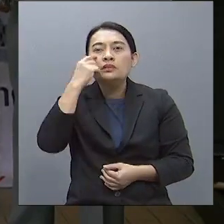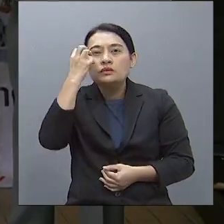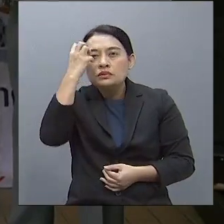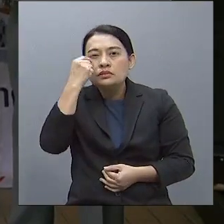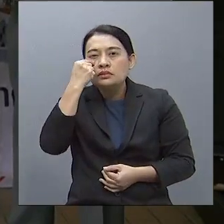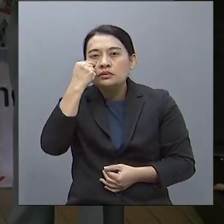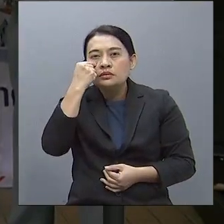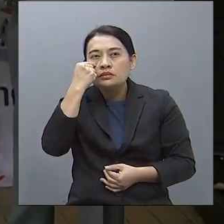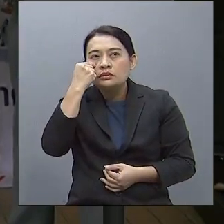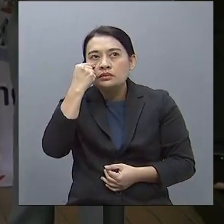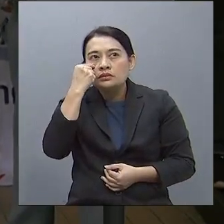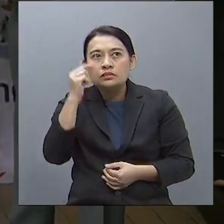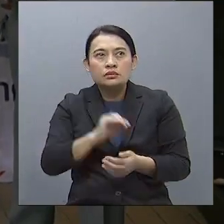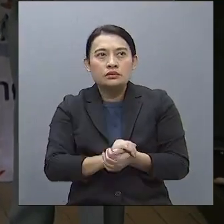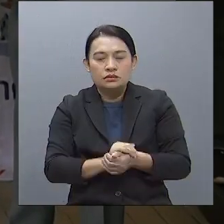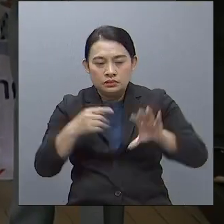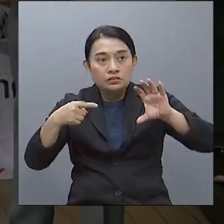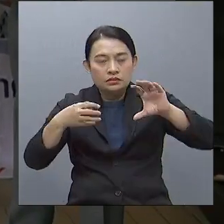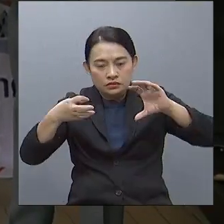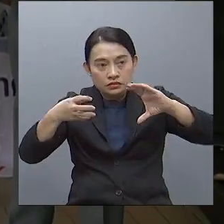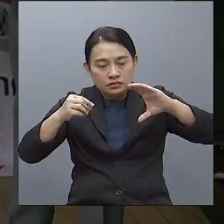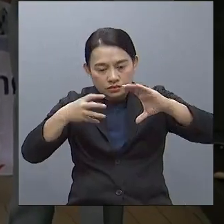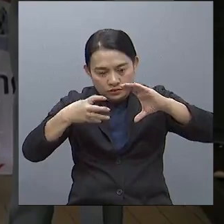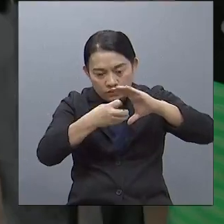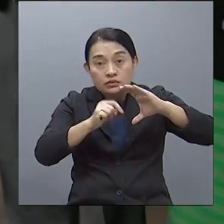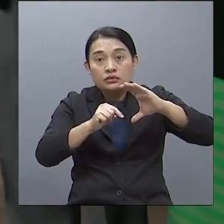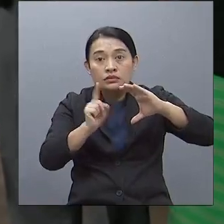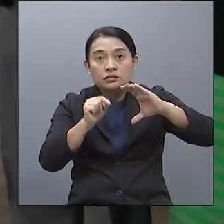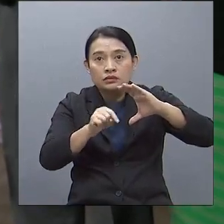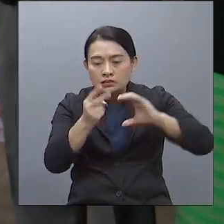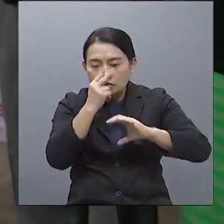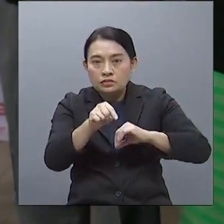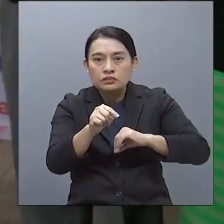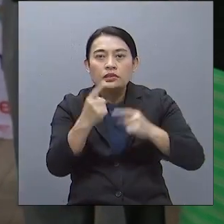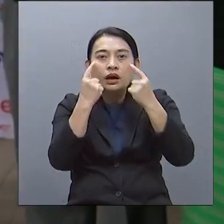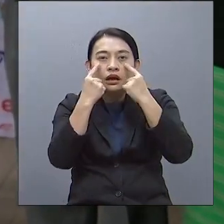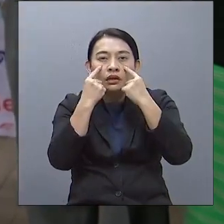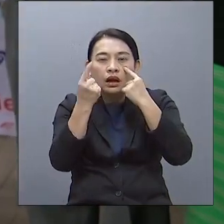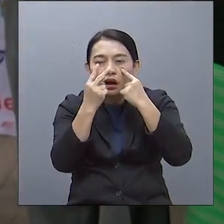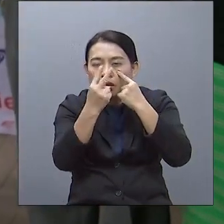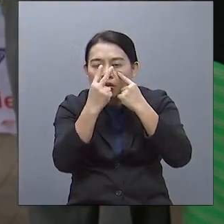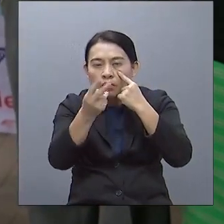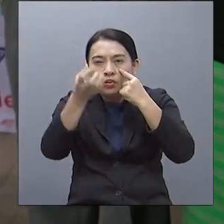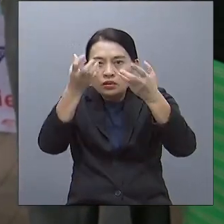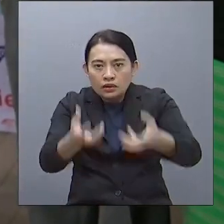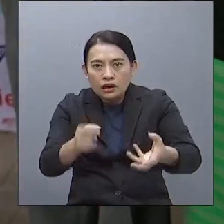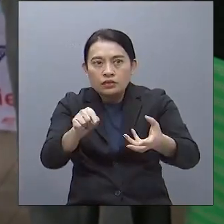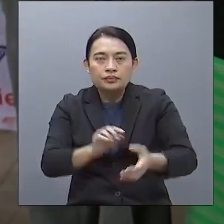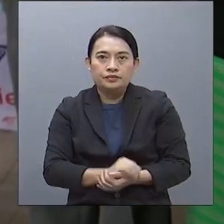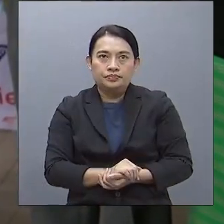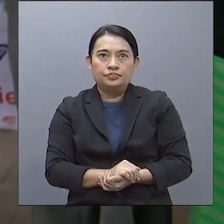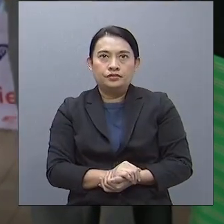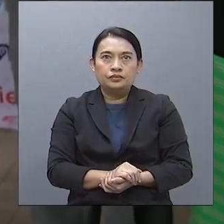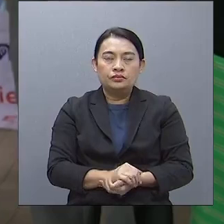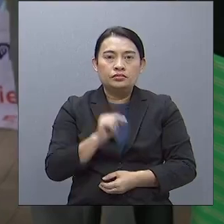ได้เกี่ยวกับเรื่องการมองความสวยความงามแต่อย่างใด ไม่แต่มันมีสาเหตุนะถ้าคุณแบบใช้สายตาเยอะเกินไปไง ใช่นะคะเอาที่บ